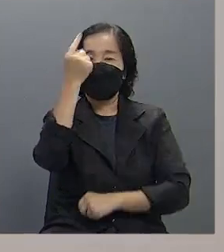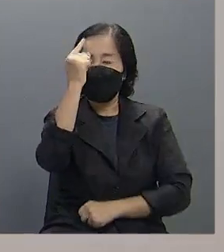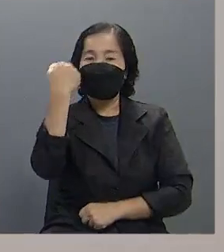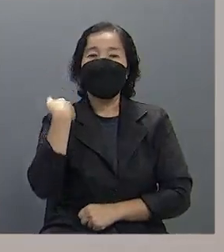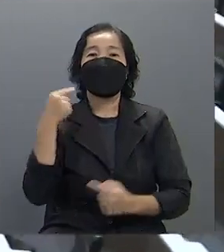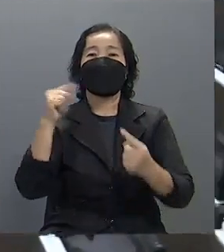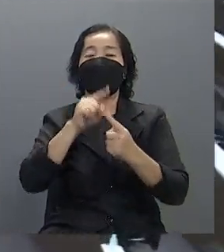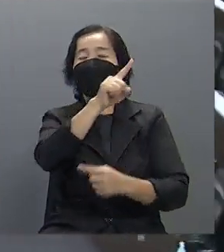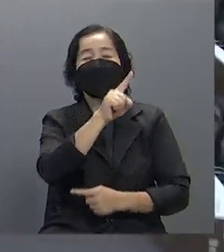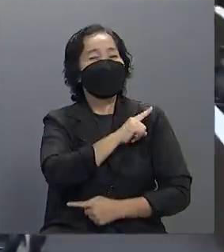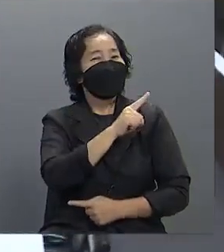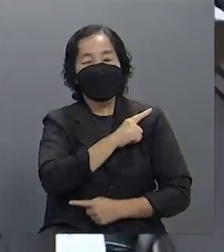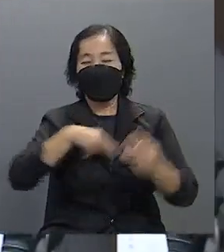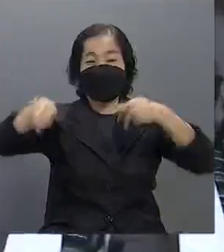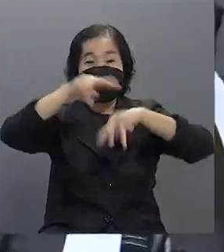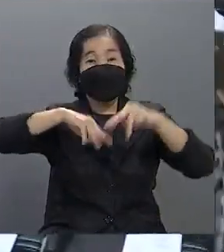วงกลาโหม